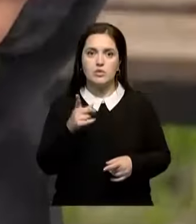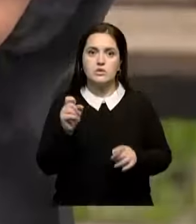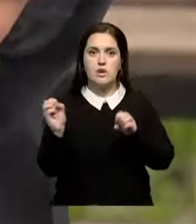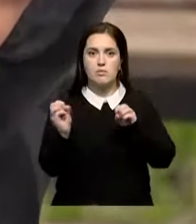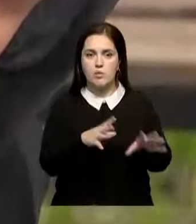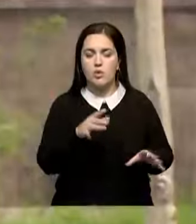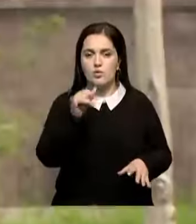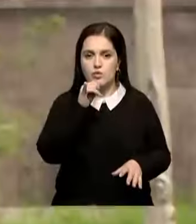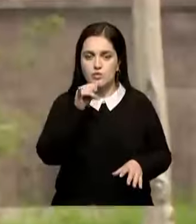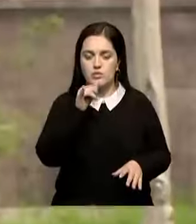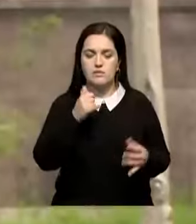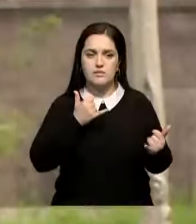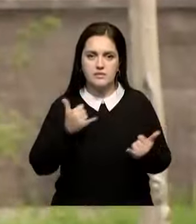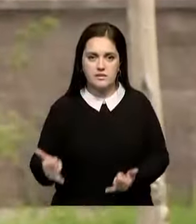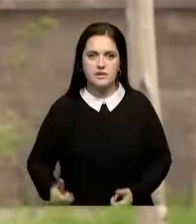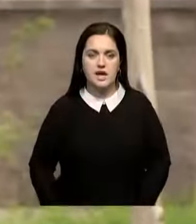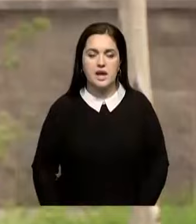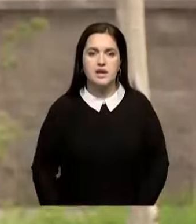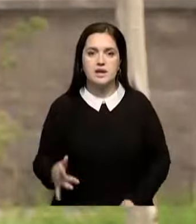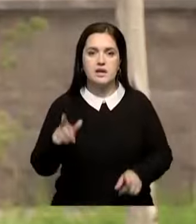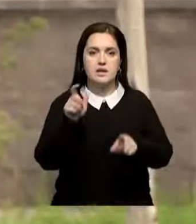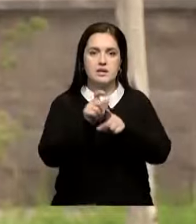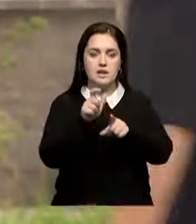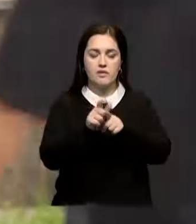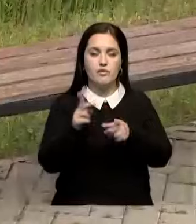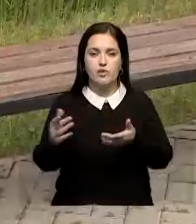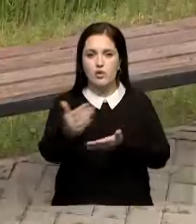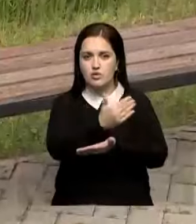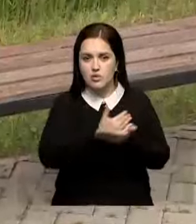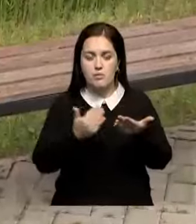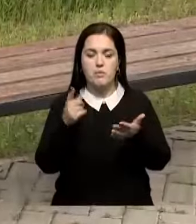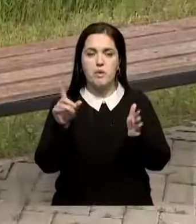бросают курить, говорят организаторы. По их словам, все собранные электронные